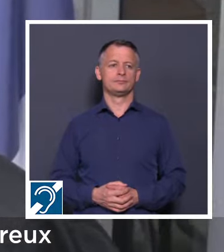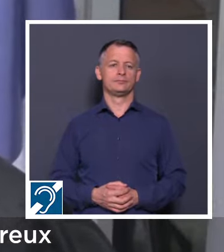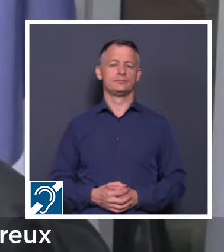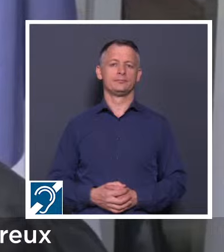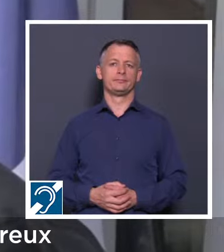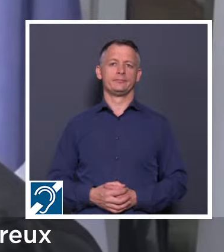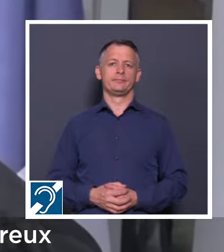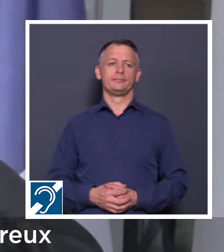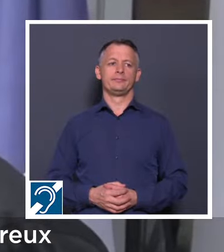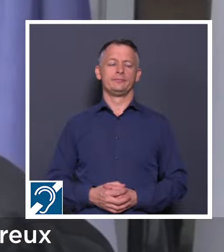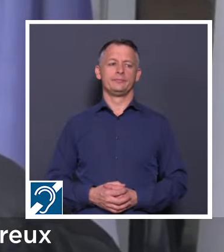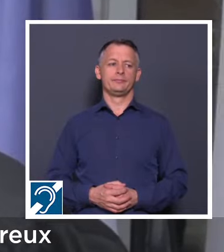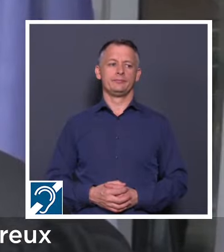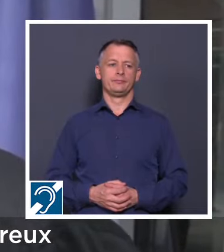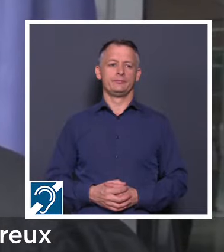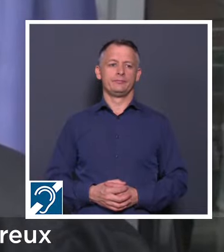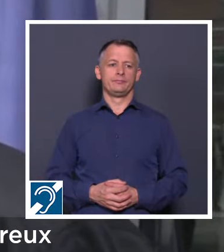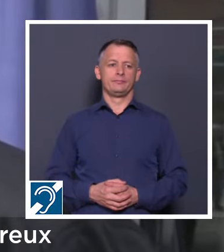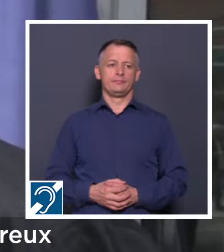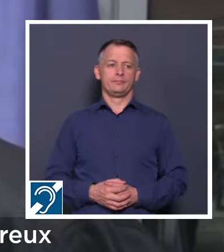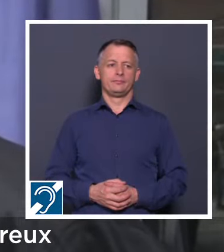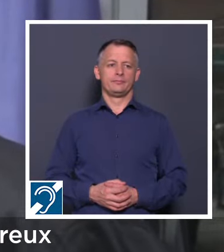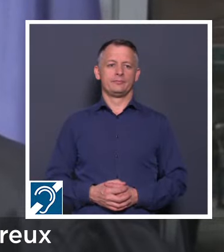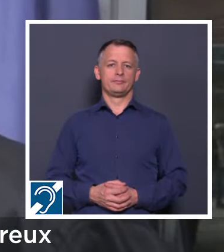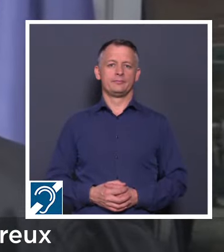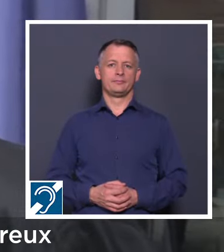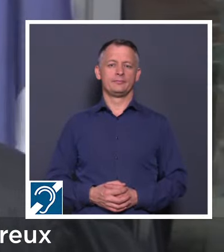et la prison de Rouen,